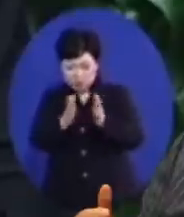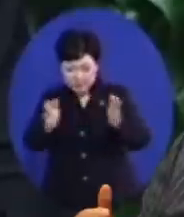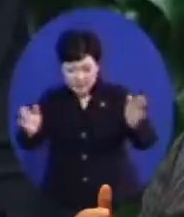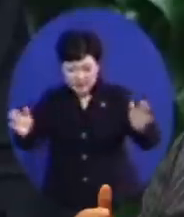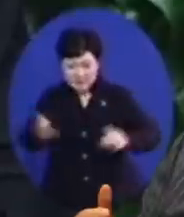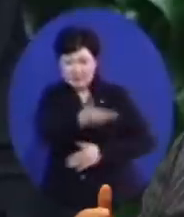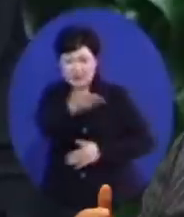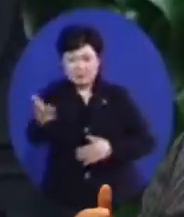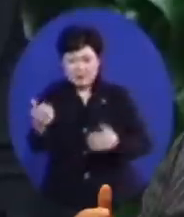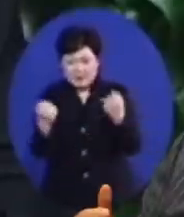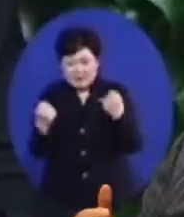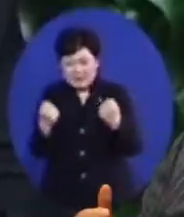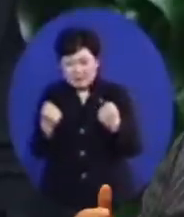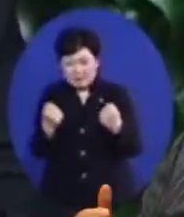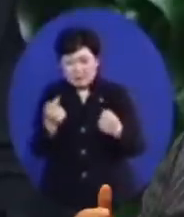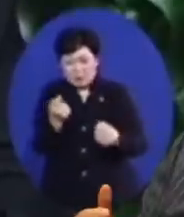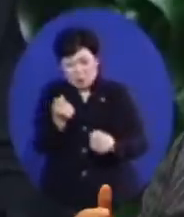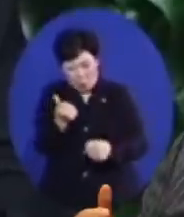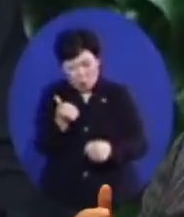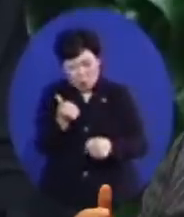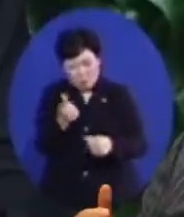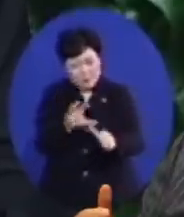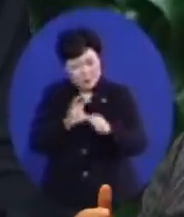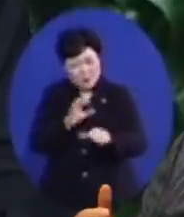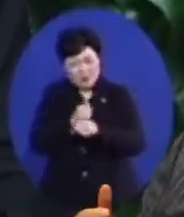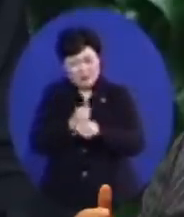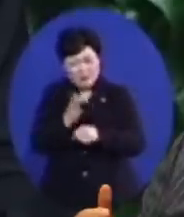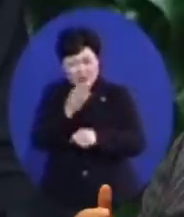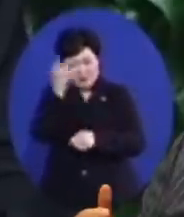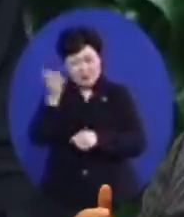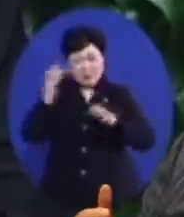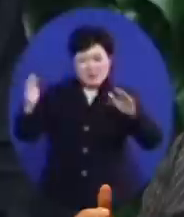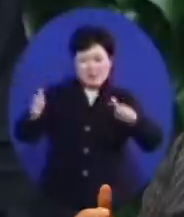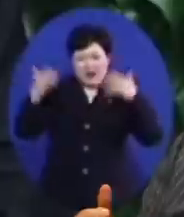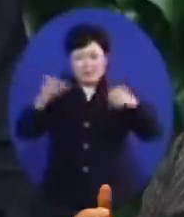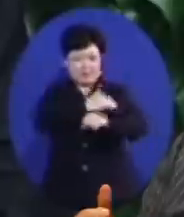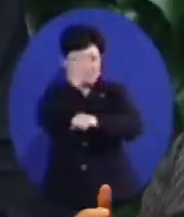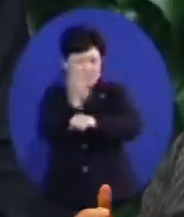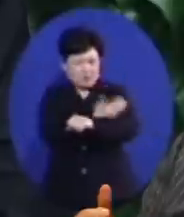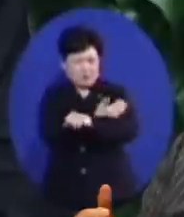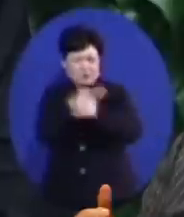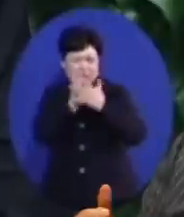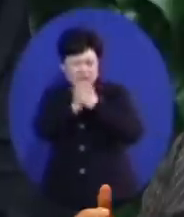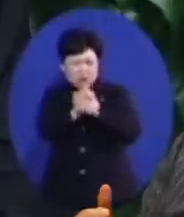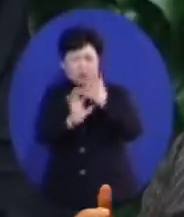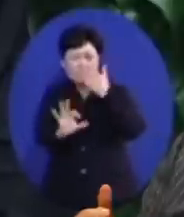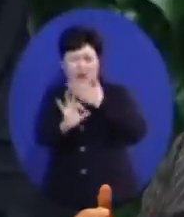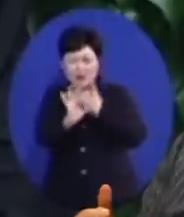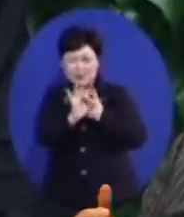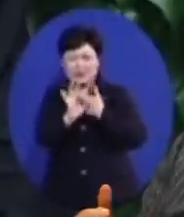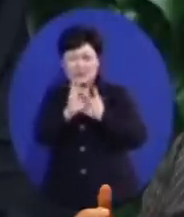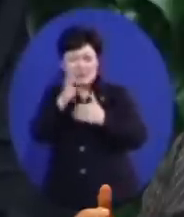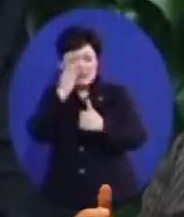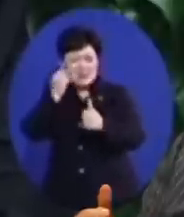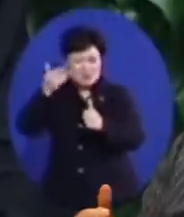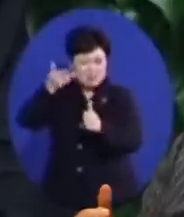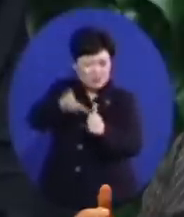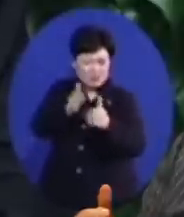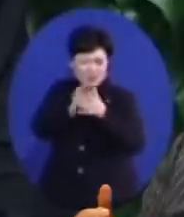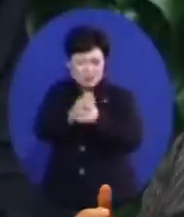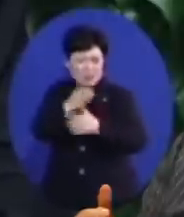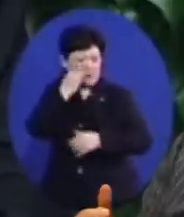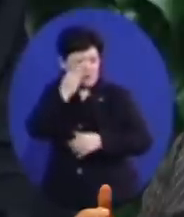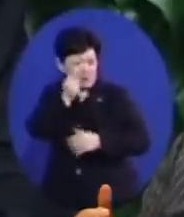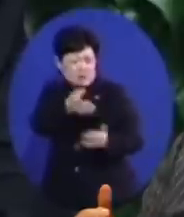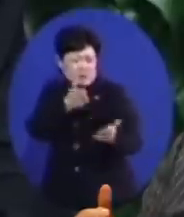여러분 힘을 조금 내어서 기도하고 난 다음에는 그 다음에 성령 바람 곧장 타면은 아주 기름 불어서 기도가 자연적으로